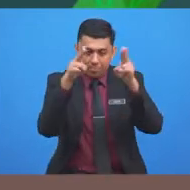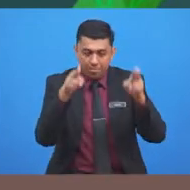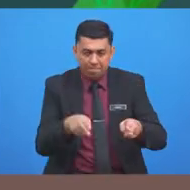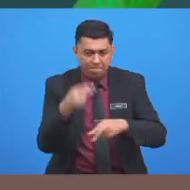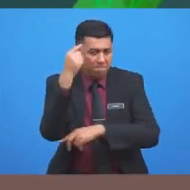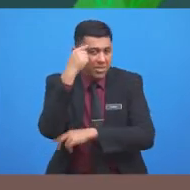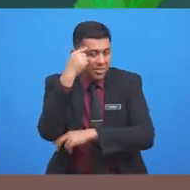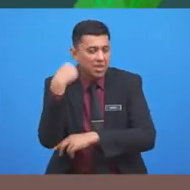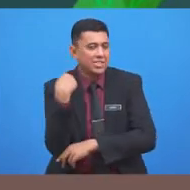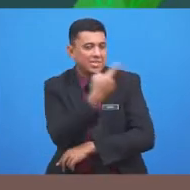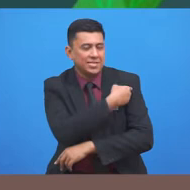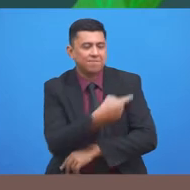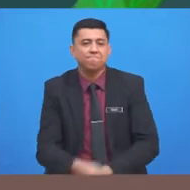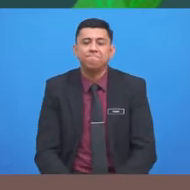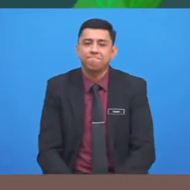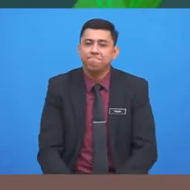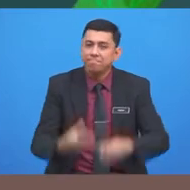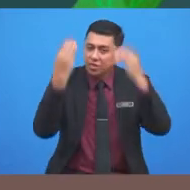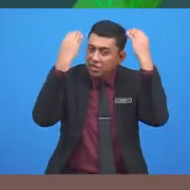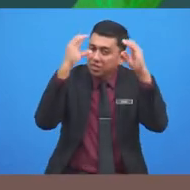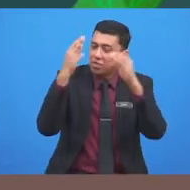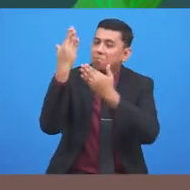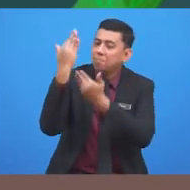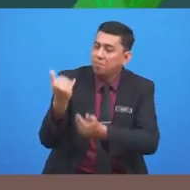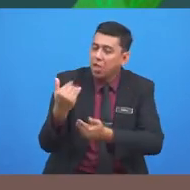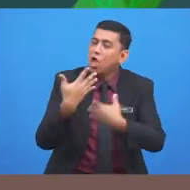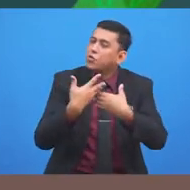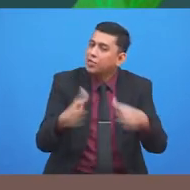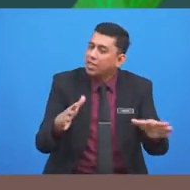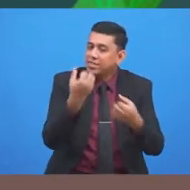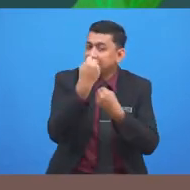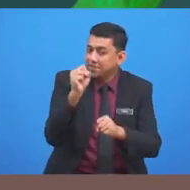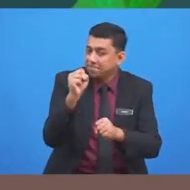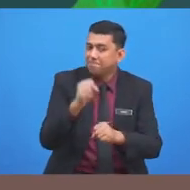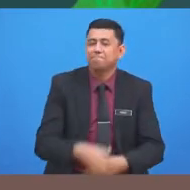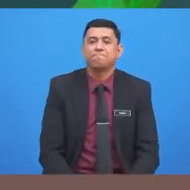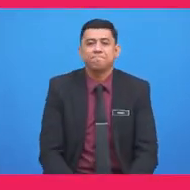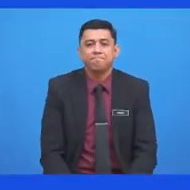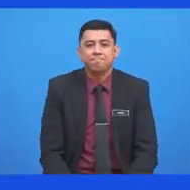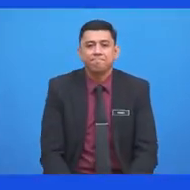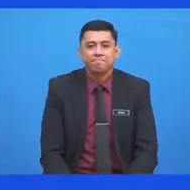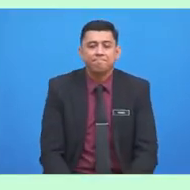minda kita. Cikgu berharap pelajar-pelajar sudah bersedia.